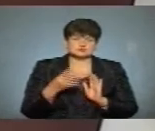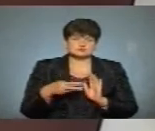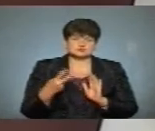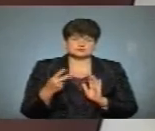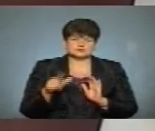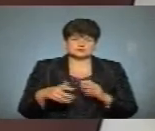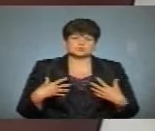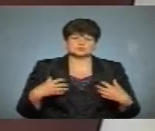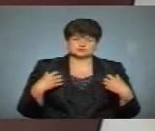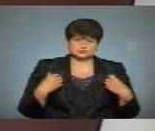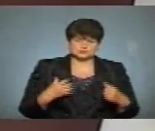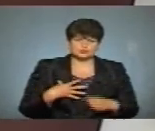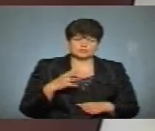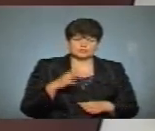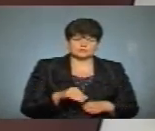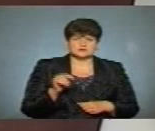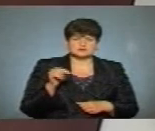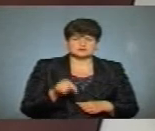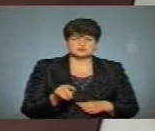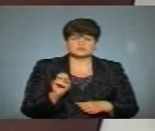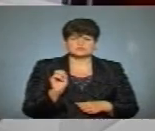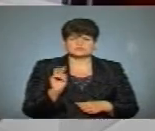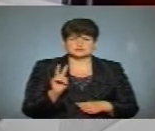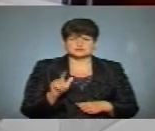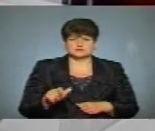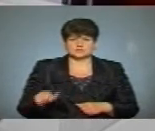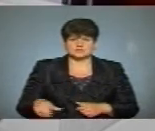вже одужали, померли 1012 людей.